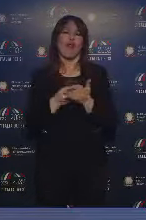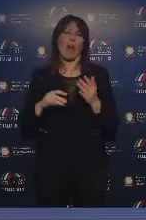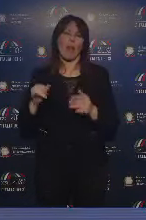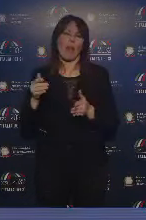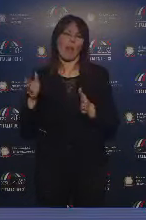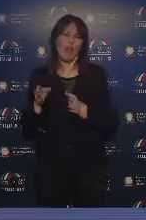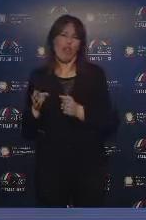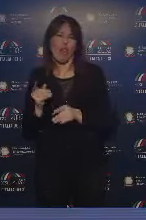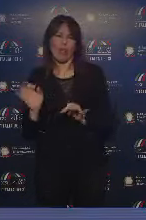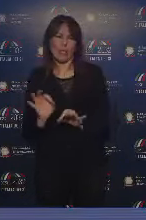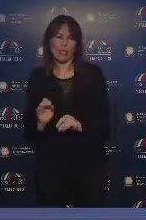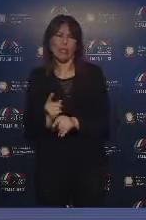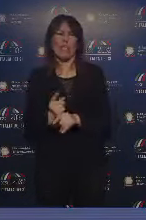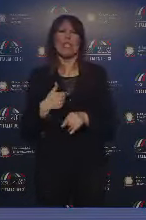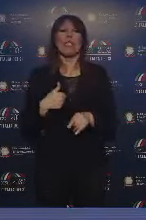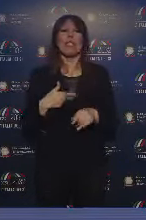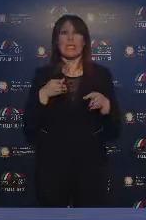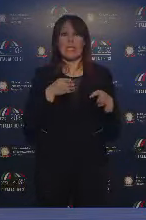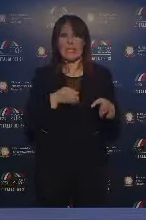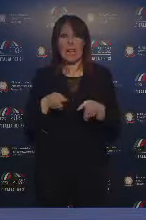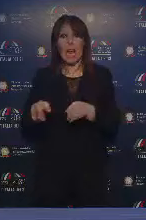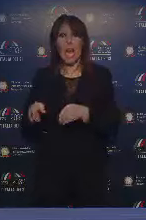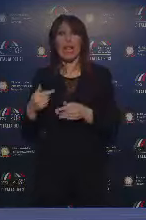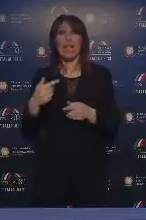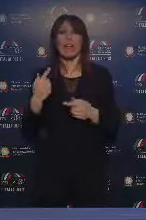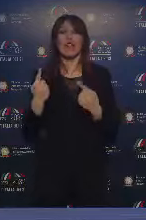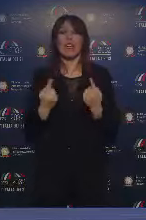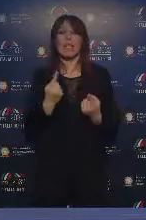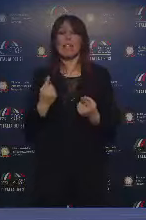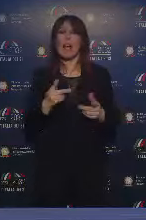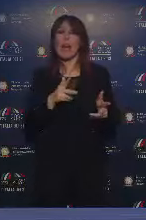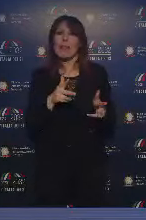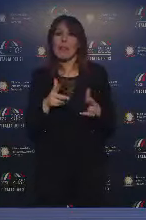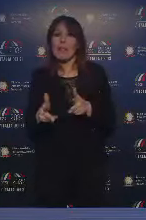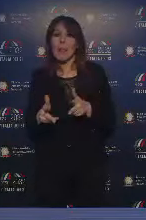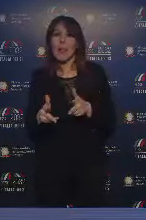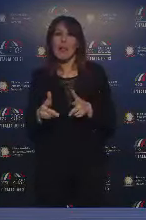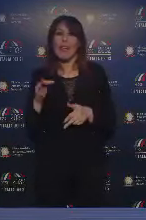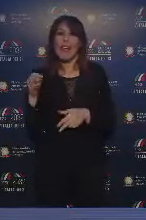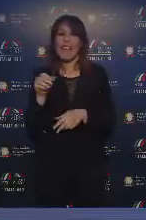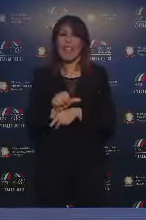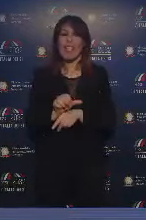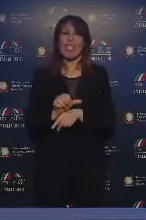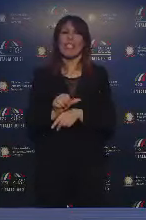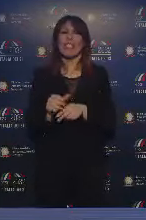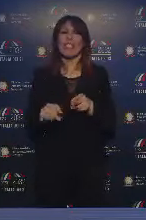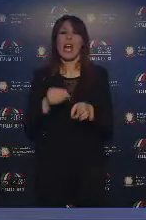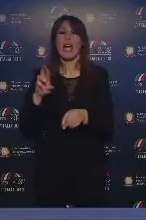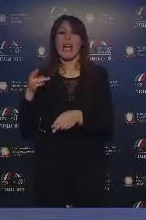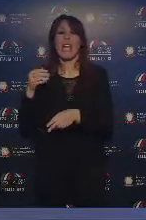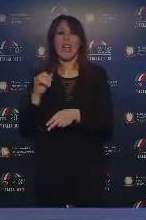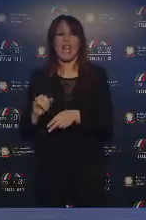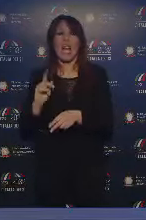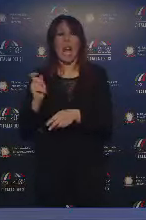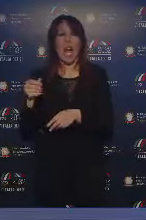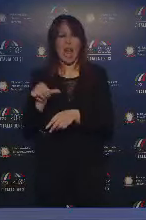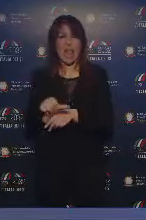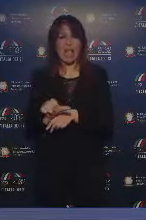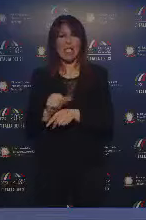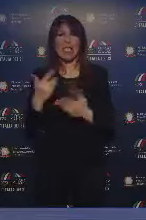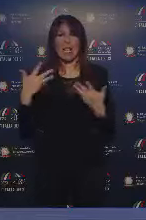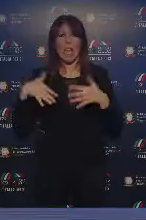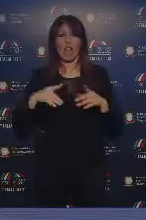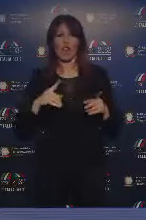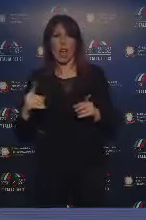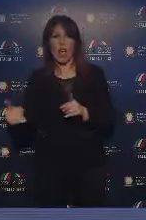strade Noi stiamo investendo fra sistema trasporti FS RFI e anast Nell'arco del decennio ci sono